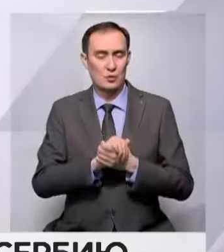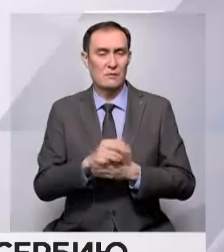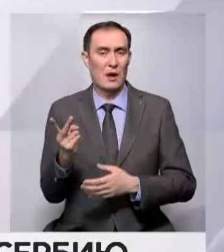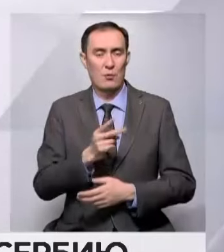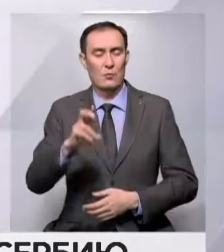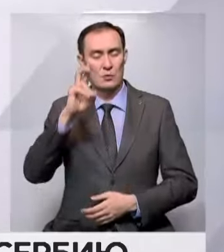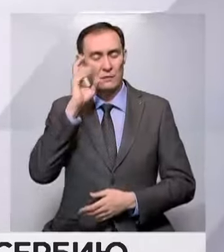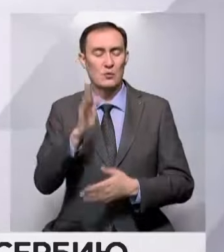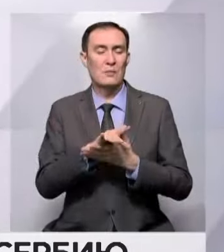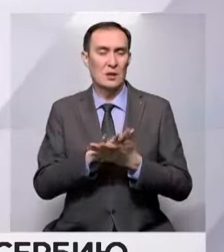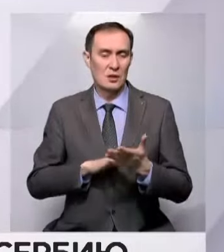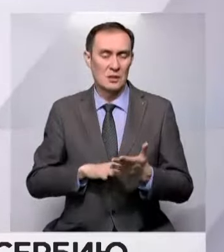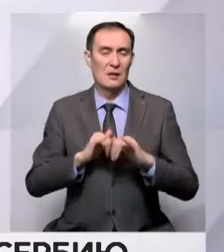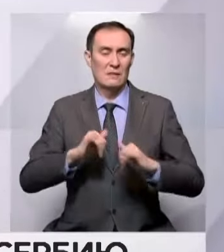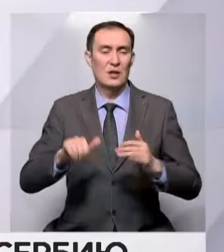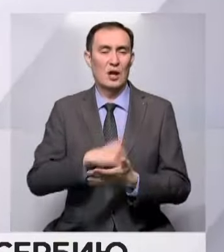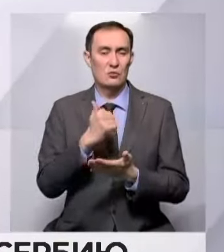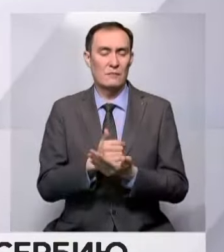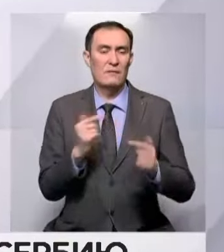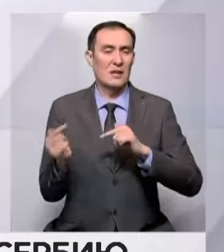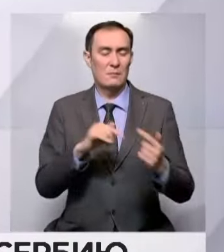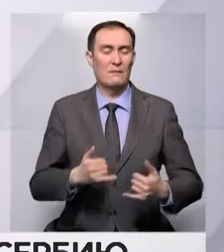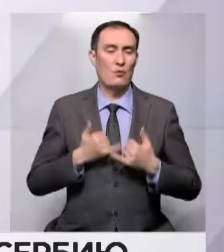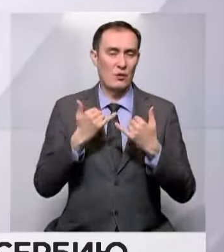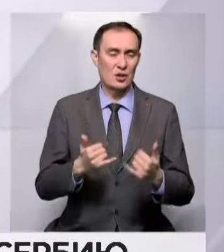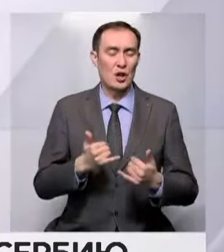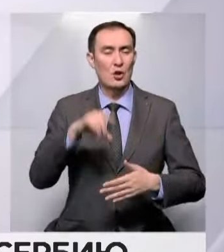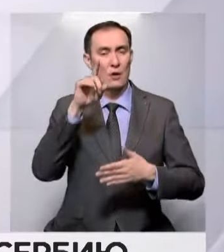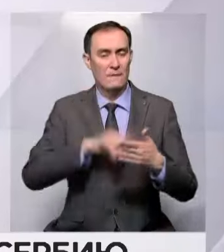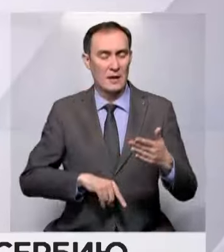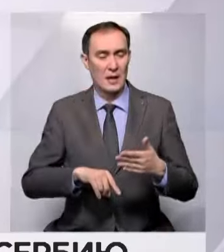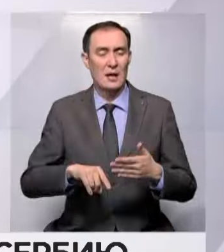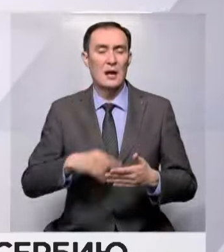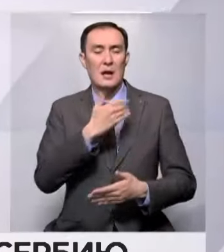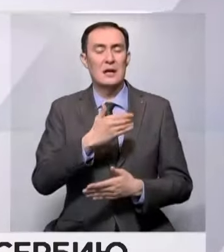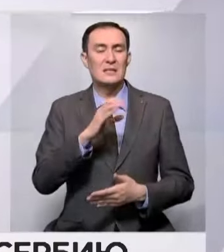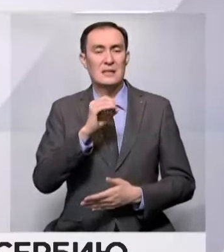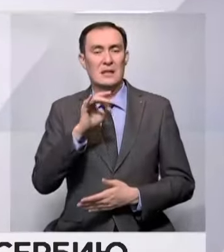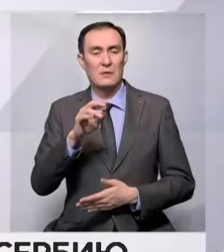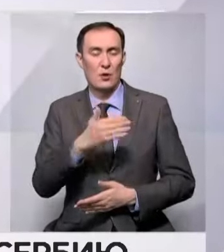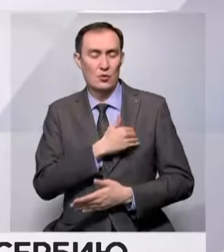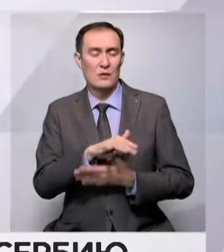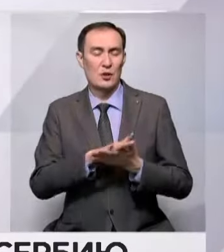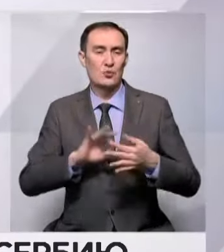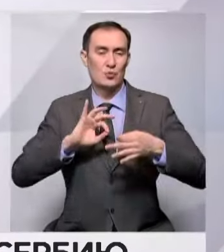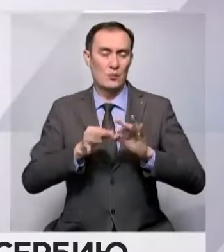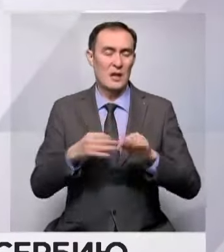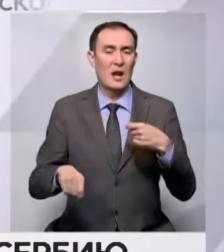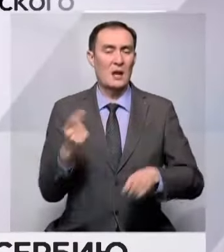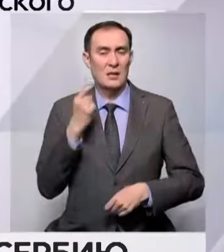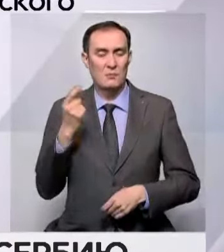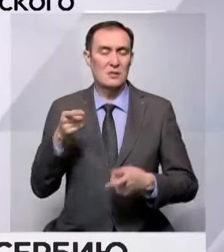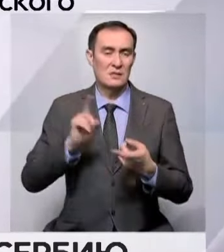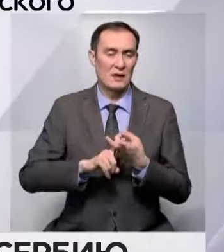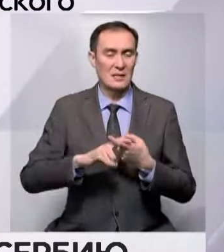двумя странами продолжит развиваться на основе взаимного уважения и доверия. Белград заинтересован в дальнейшем углублении экономических